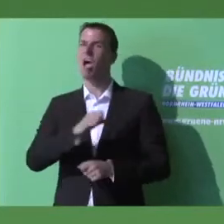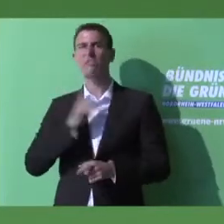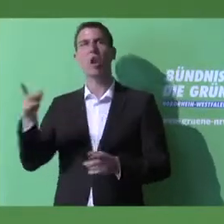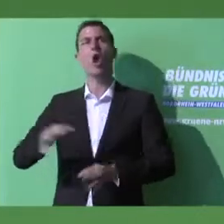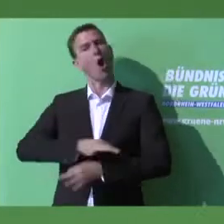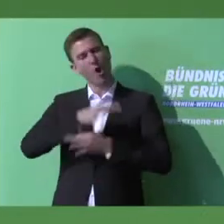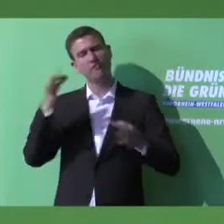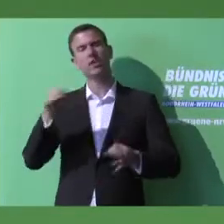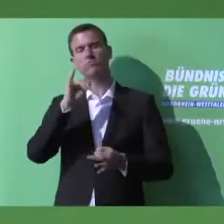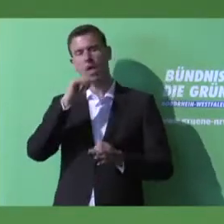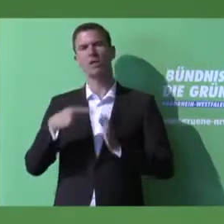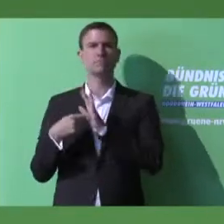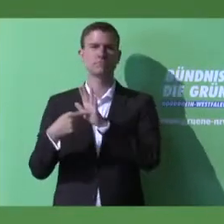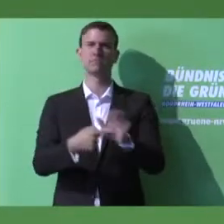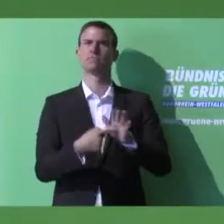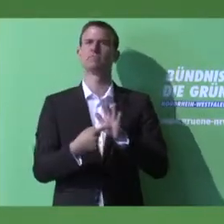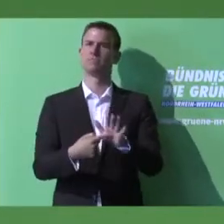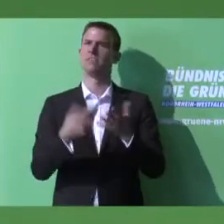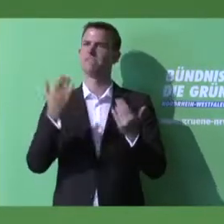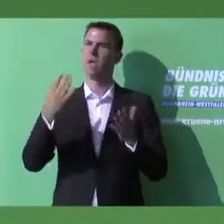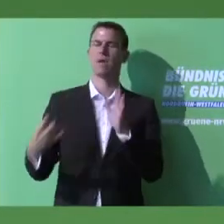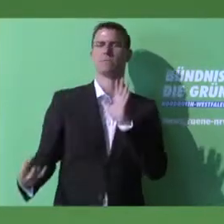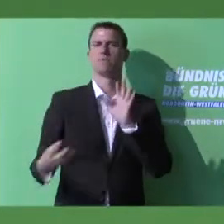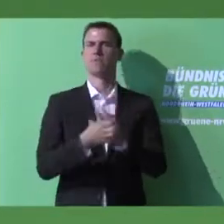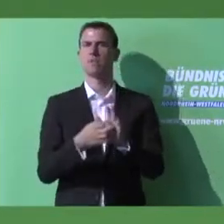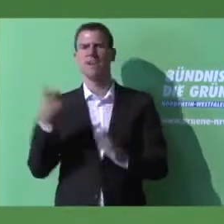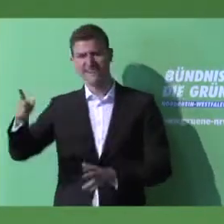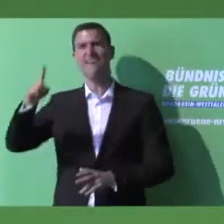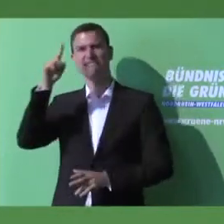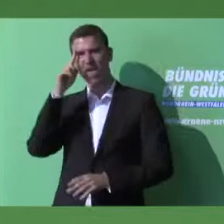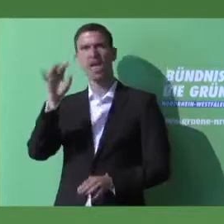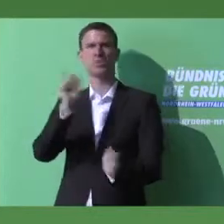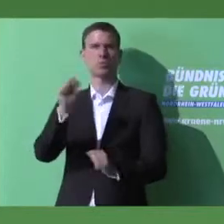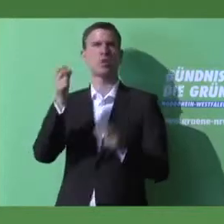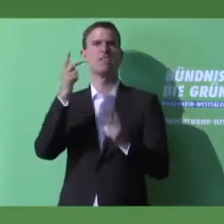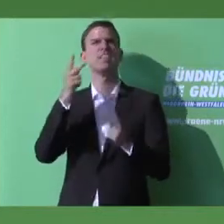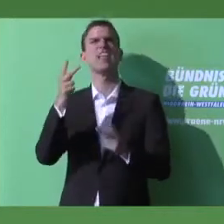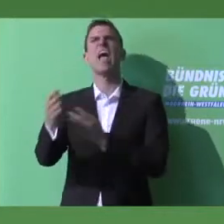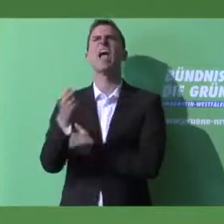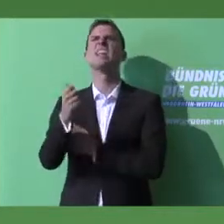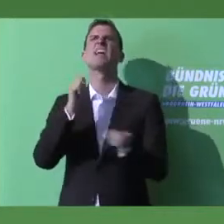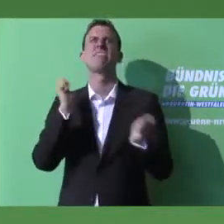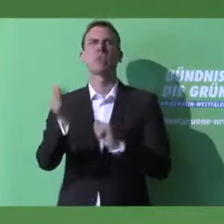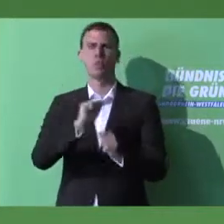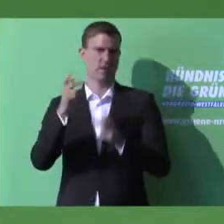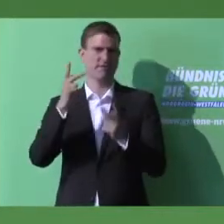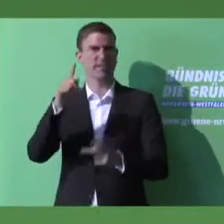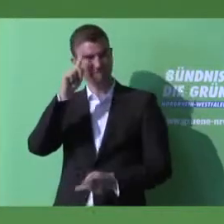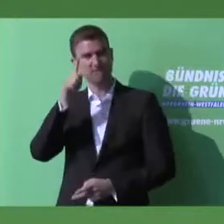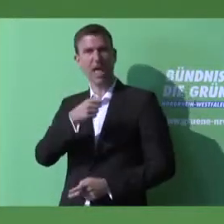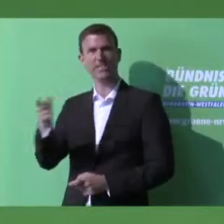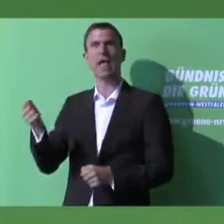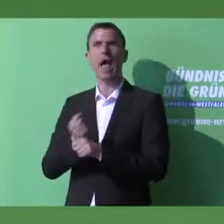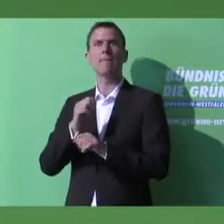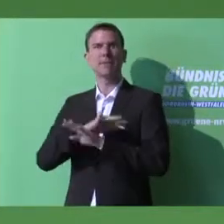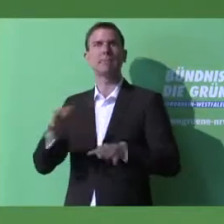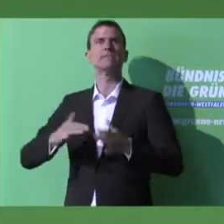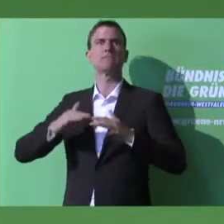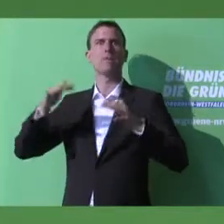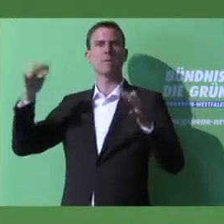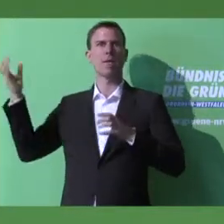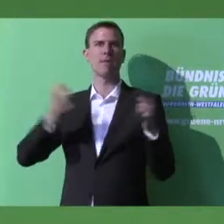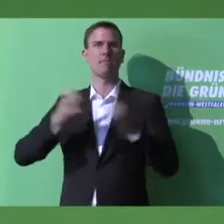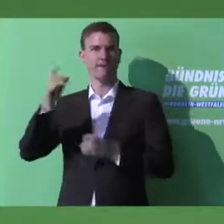öffentlich in Anzeigen wirbt. Die wissen, was sie von der Energiewende haben an Arbeit und Wertschöpfung in diesem